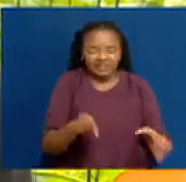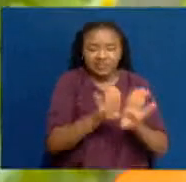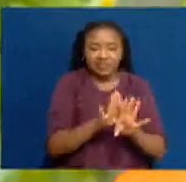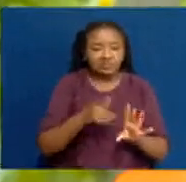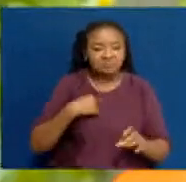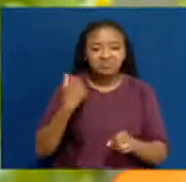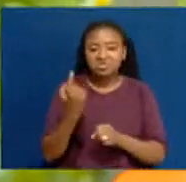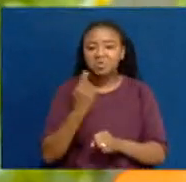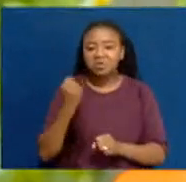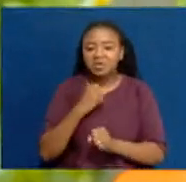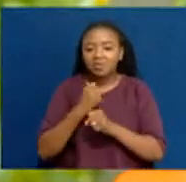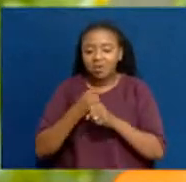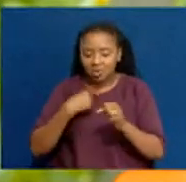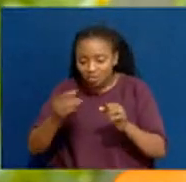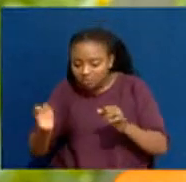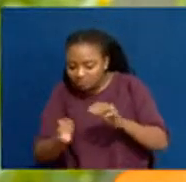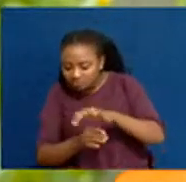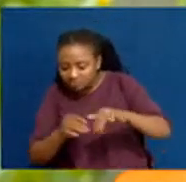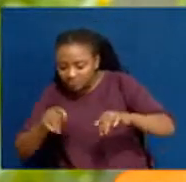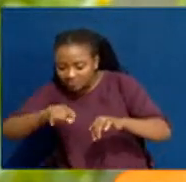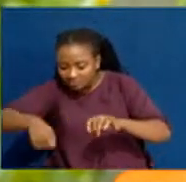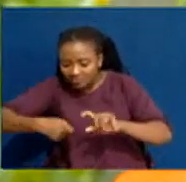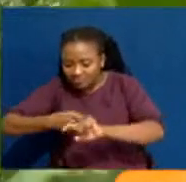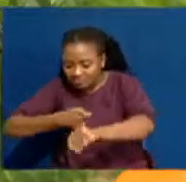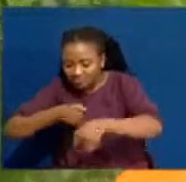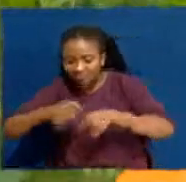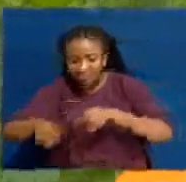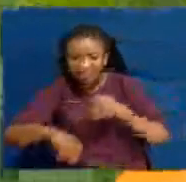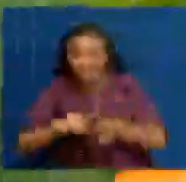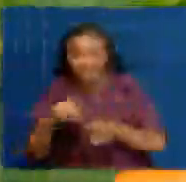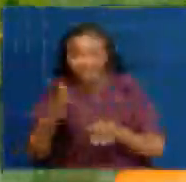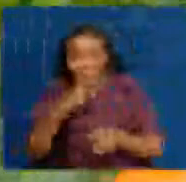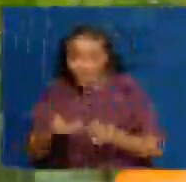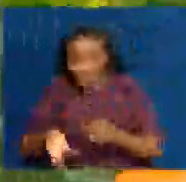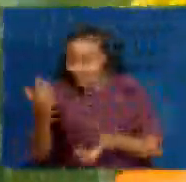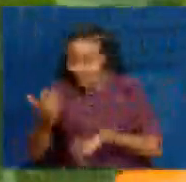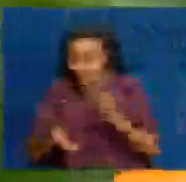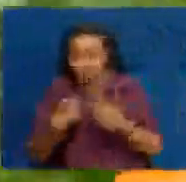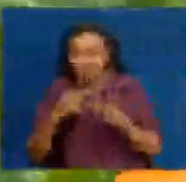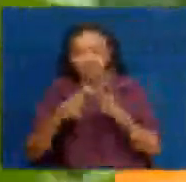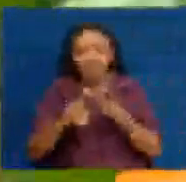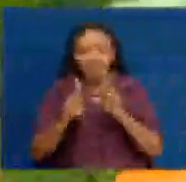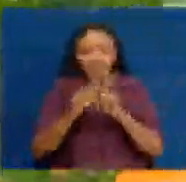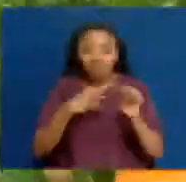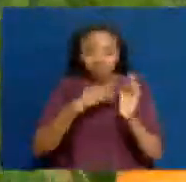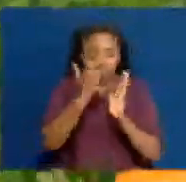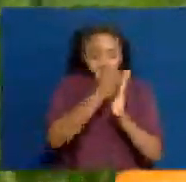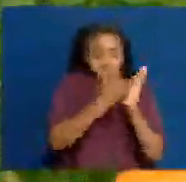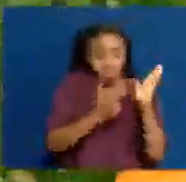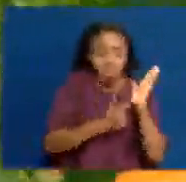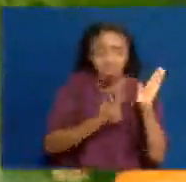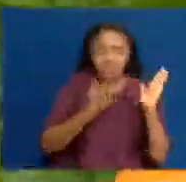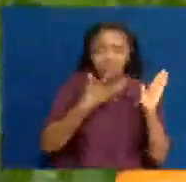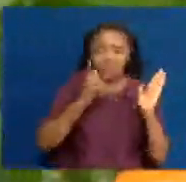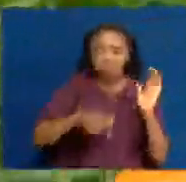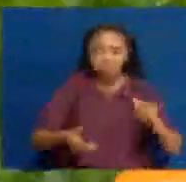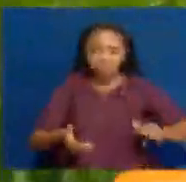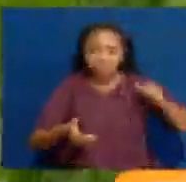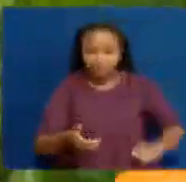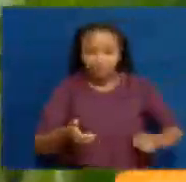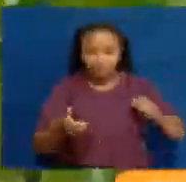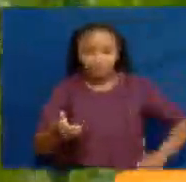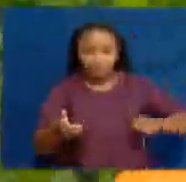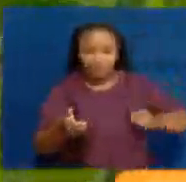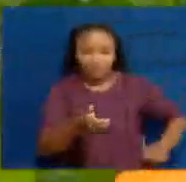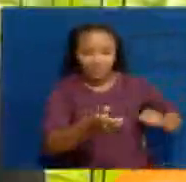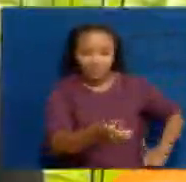pruning, kama ni dawa, na kuanga niko na listi vile dawa inaweza pigwa. Ile kawaida unajua